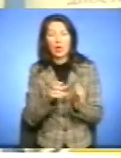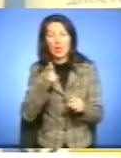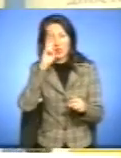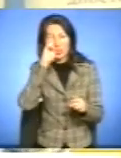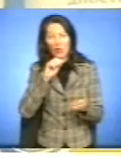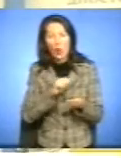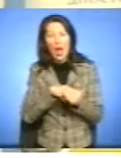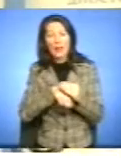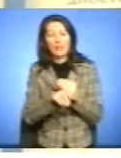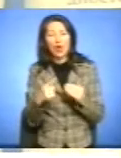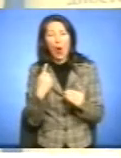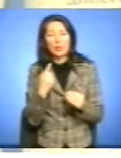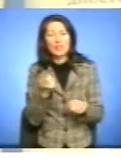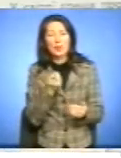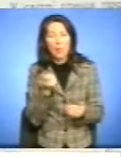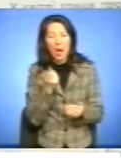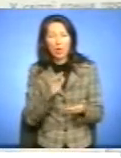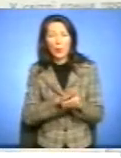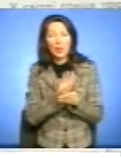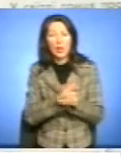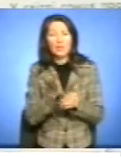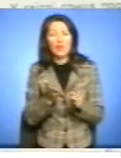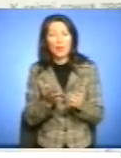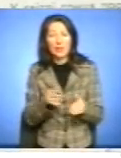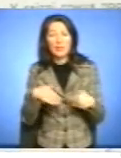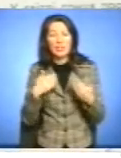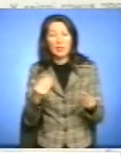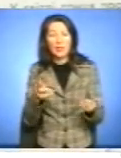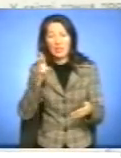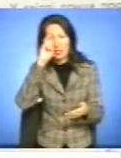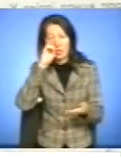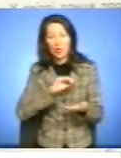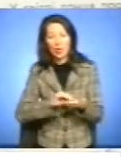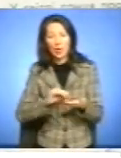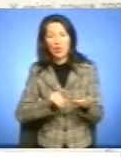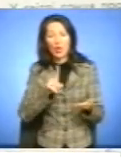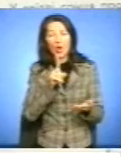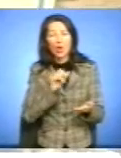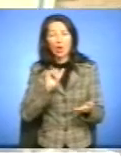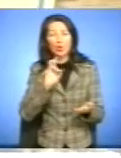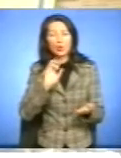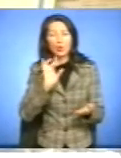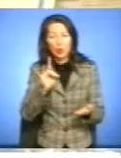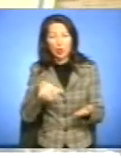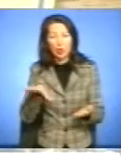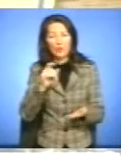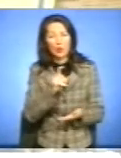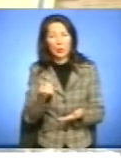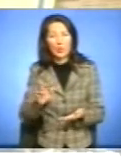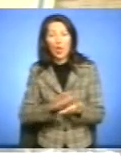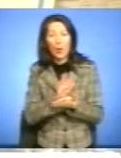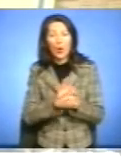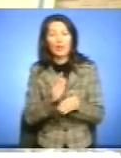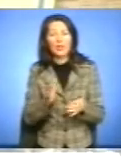мало. Але публікації в пресі, зокрема, звернення Державного секретаріату ЗУНР до всіх громадян, опубліковане в газеті «Український